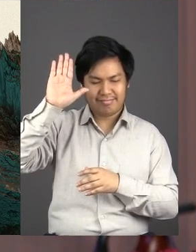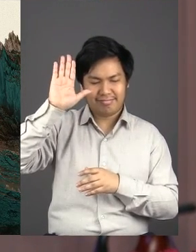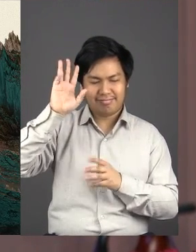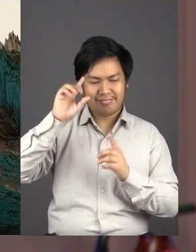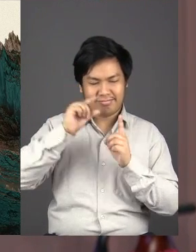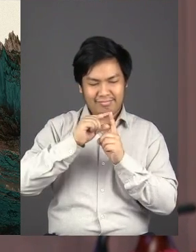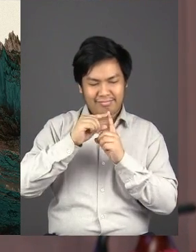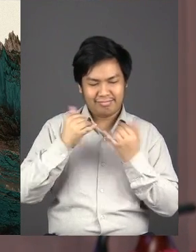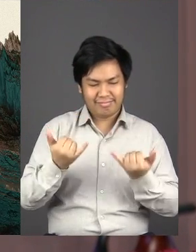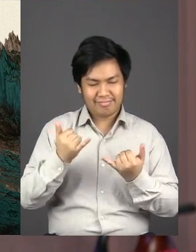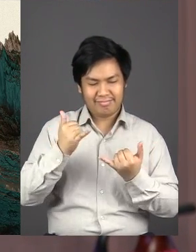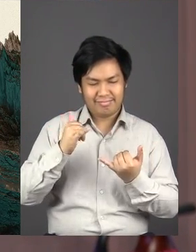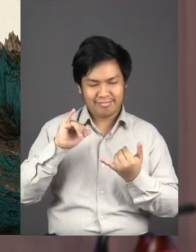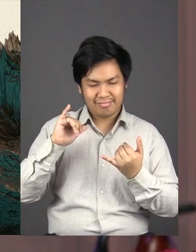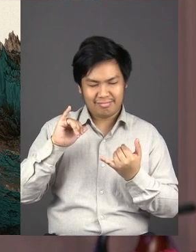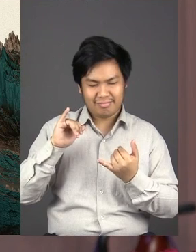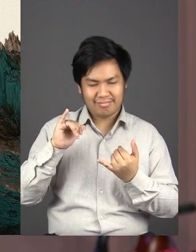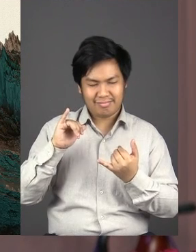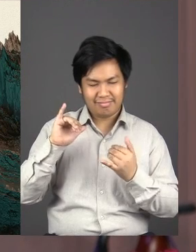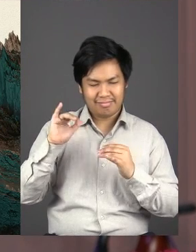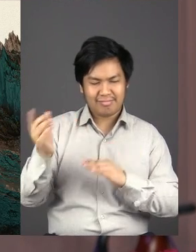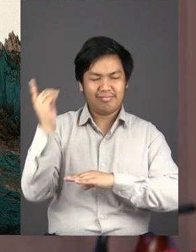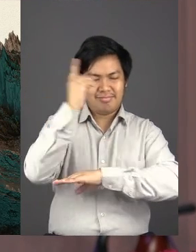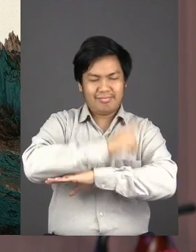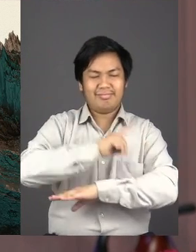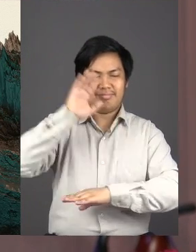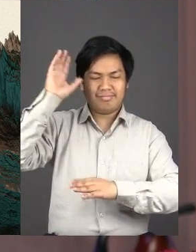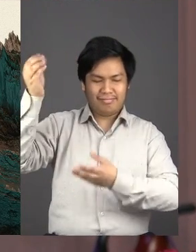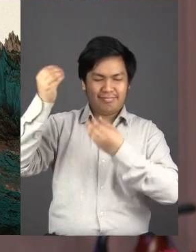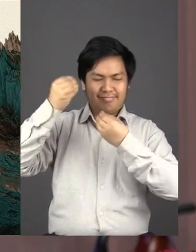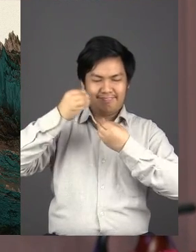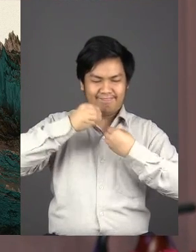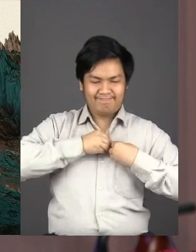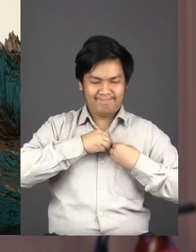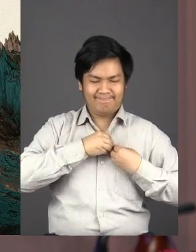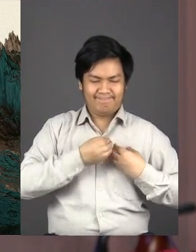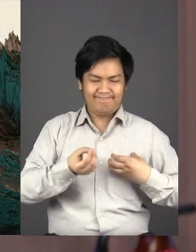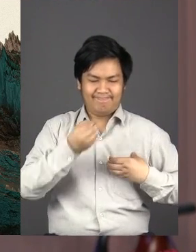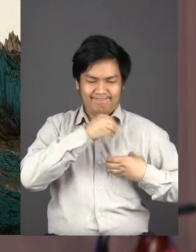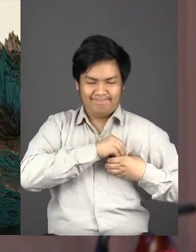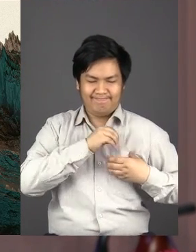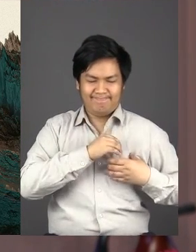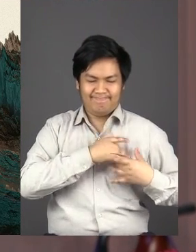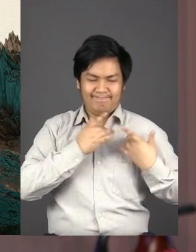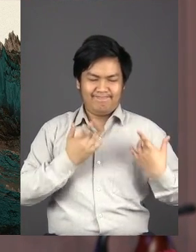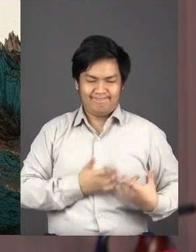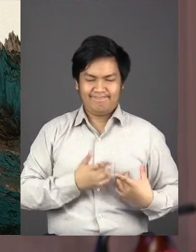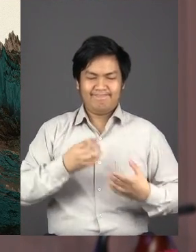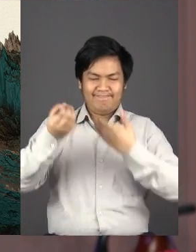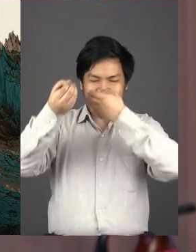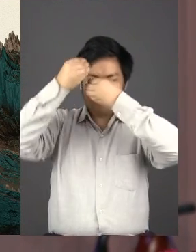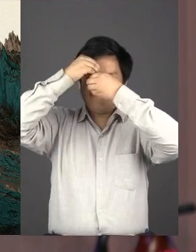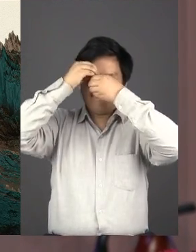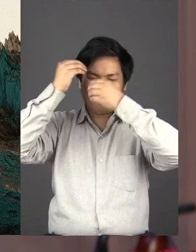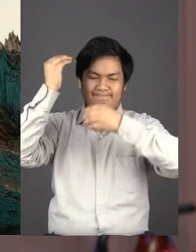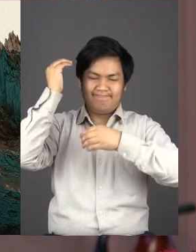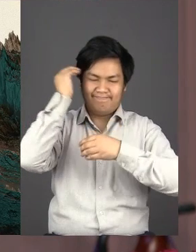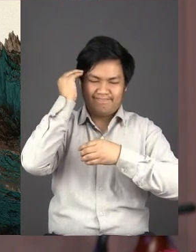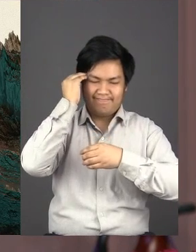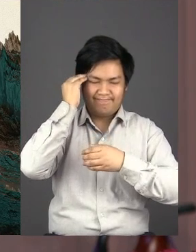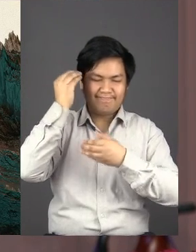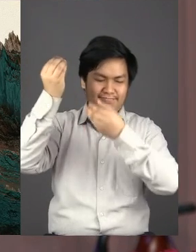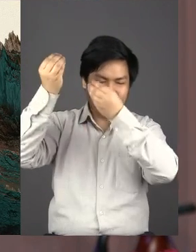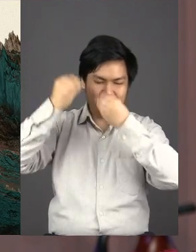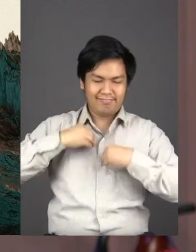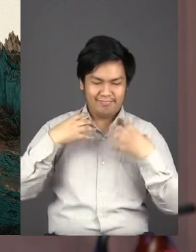salita sa amin sa araw na ito. Kayo po ang magpuno nito sa aming mga puso't isipan. At kayo po ang magbigay